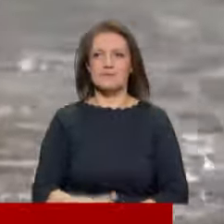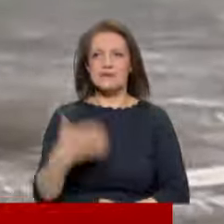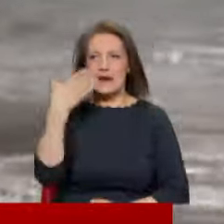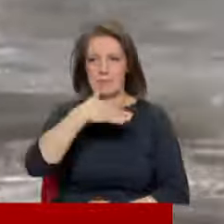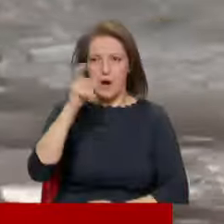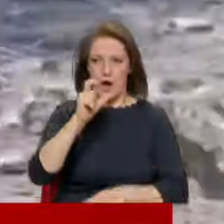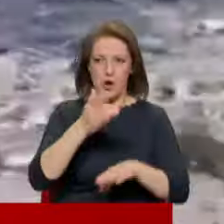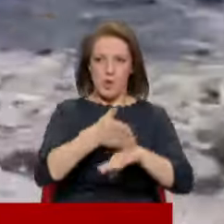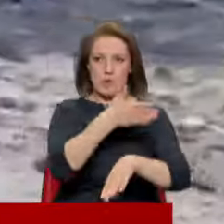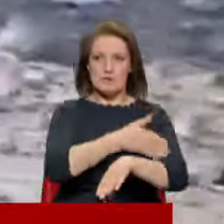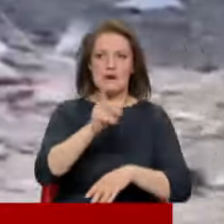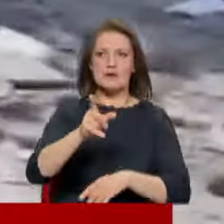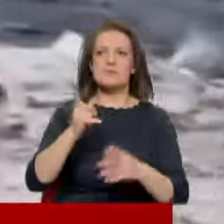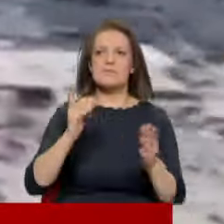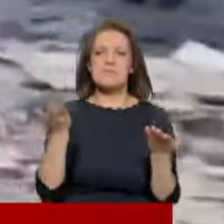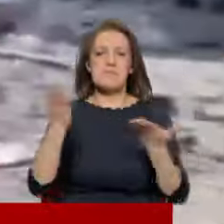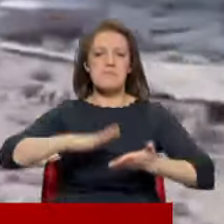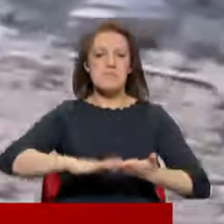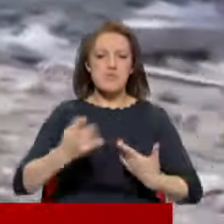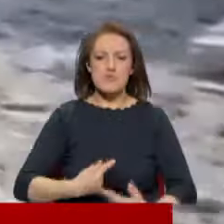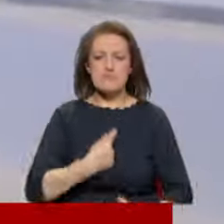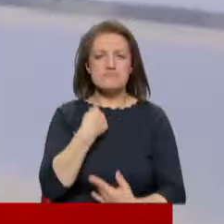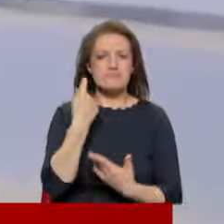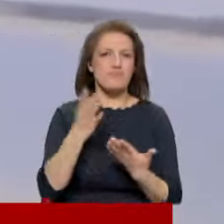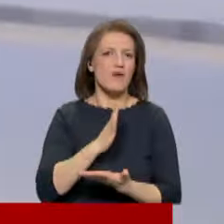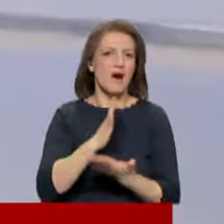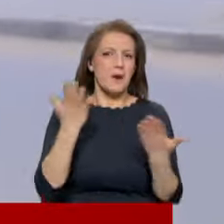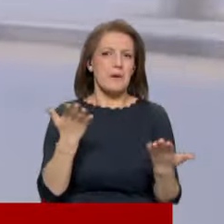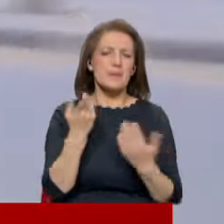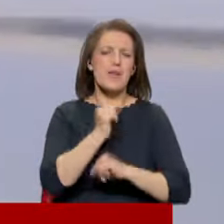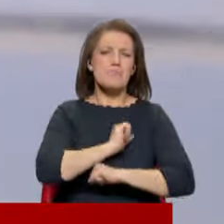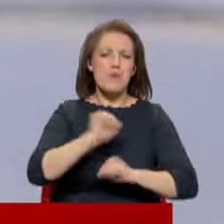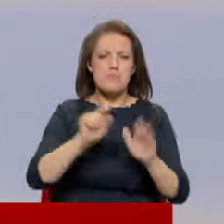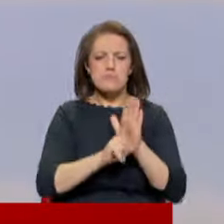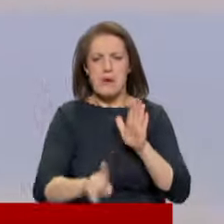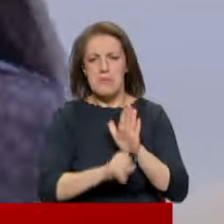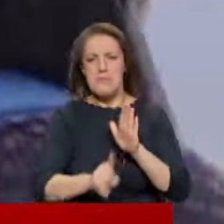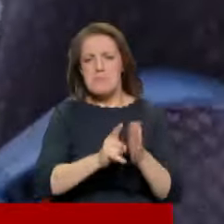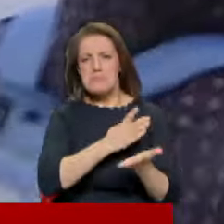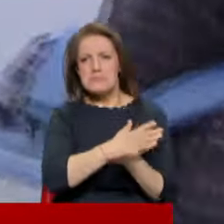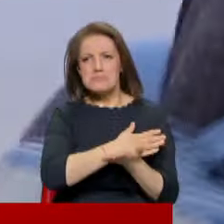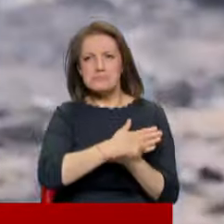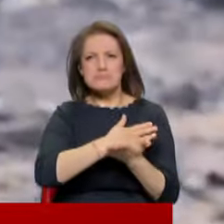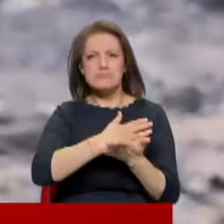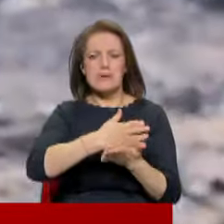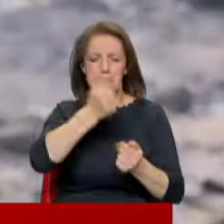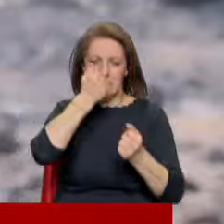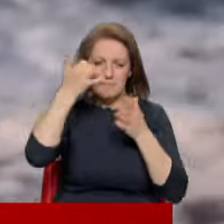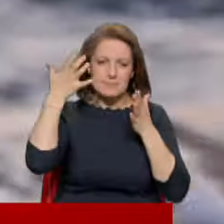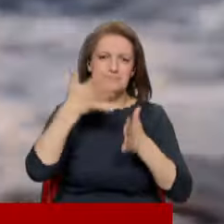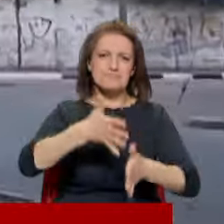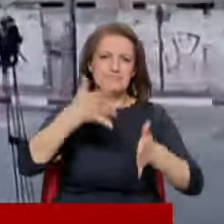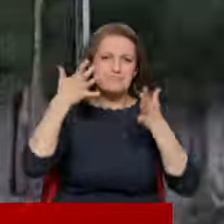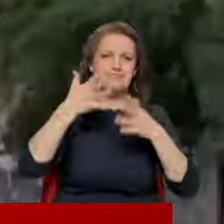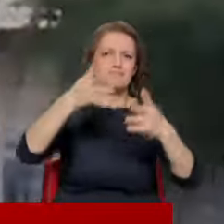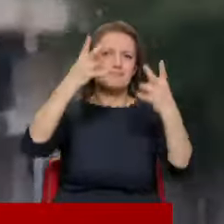Ramazan ayı öncesi ateşkes umutları yeşermişti. Ancak ne bombardıman durdu ne de akan kan ve